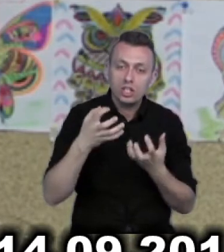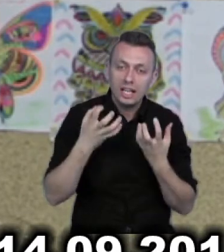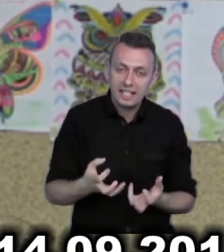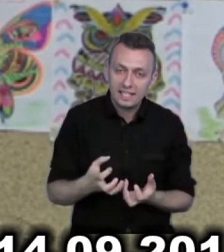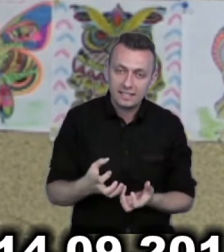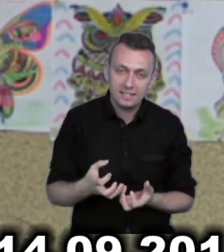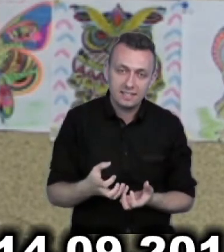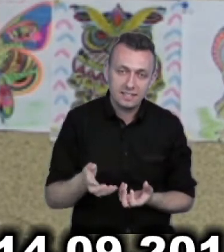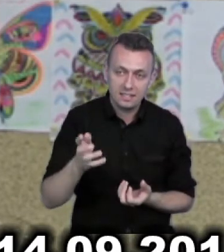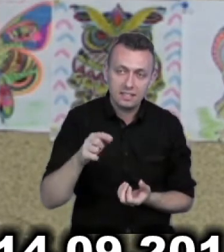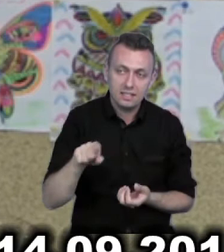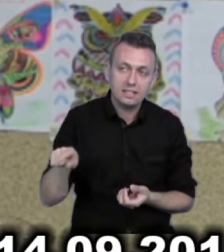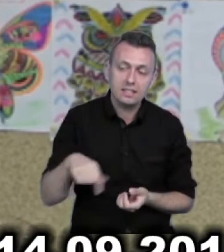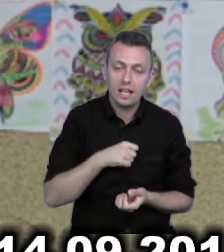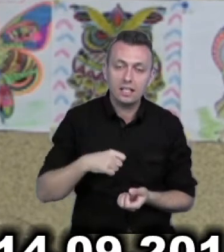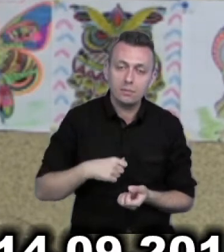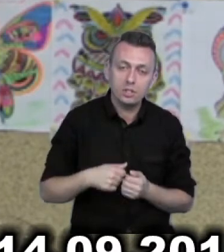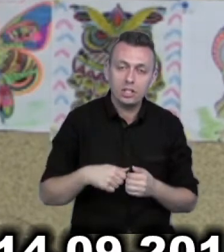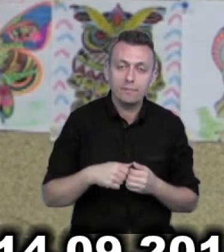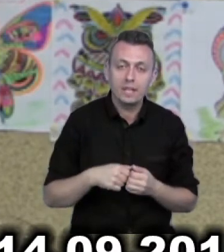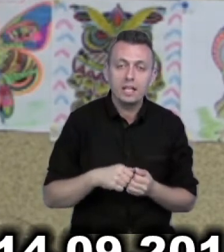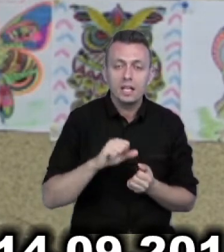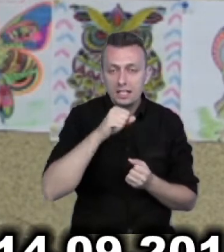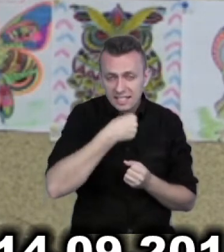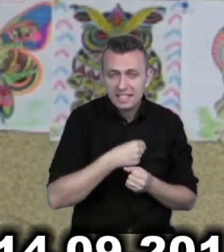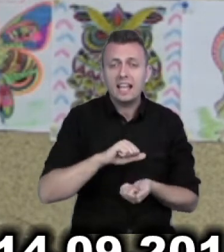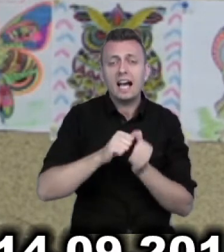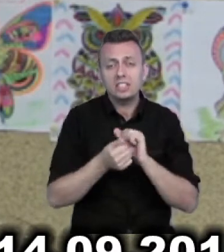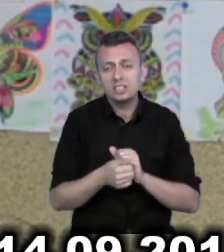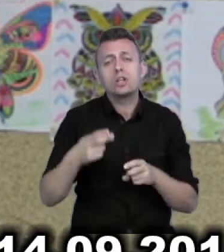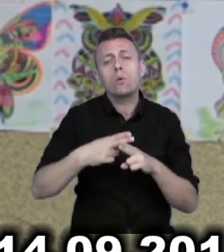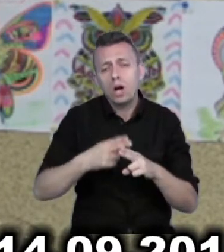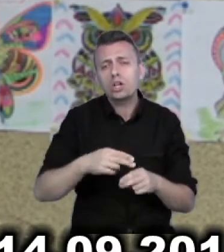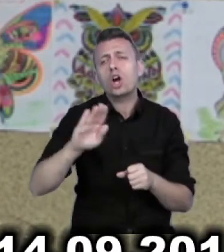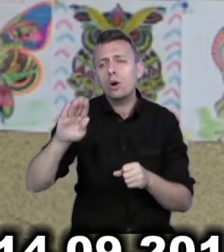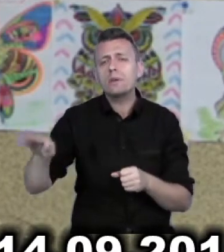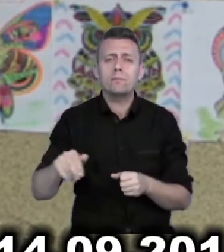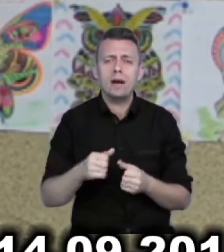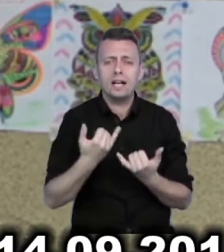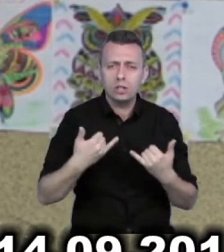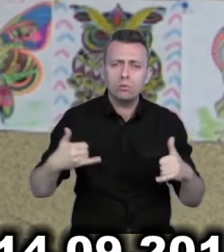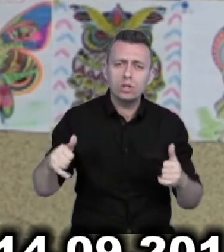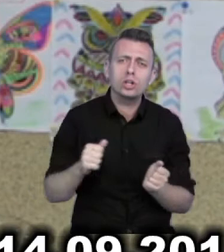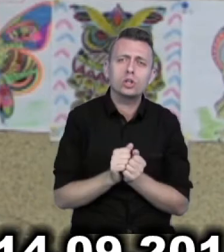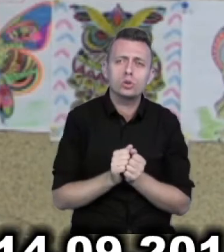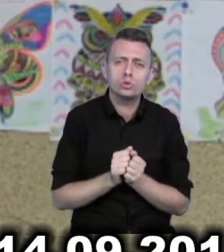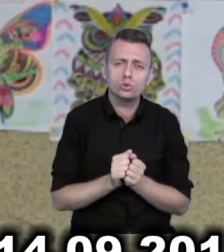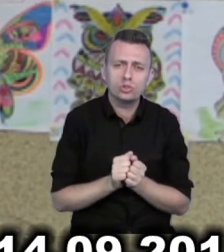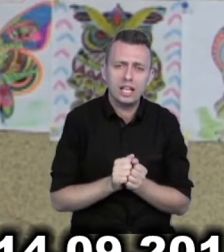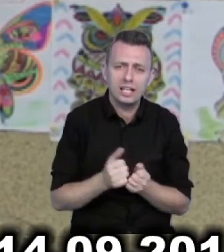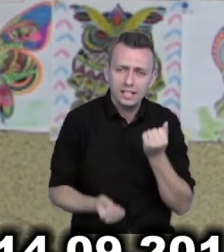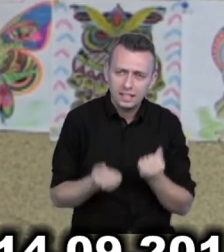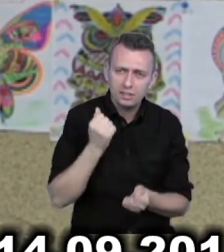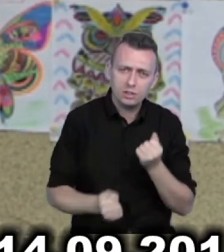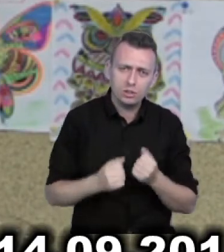chcieć, bo naprawdę mimo wieku, mimo chorób, mimo różnych przeszkód